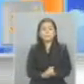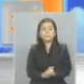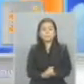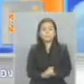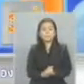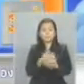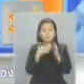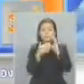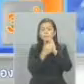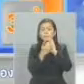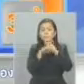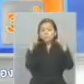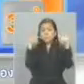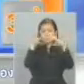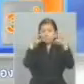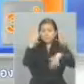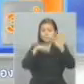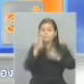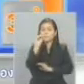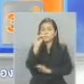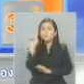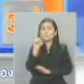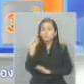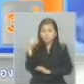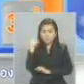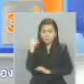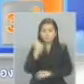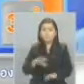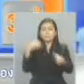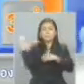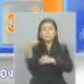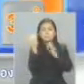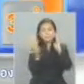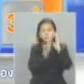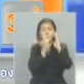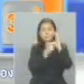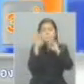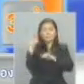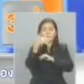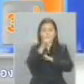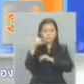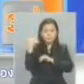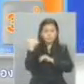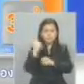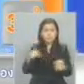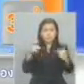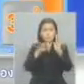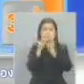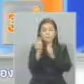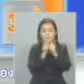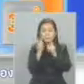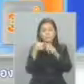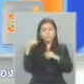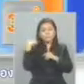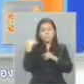ภาคตะวันออกเฉียงเหนือมีฝนฟ้าคะนองกระจาย140ของพื้นที่กับมีลมกระโชกแรงบางแห่งส่วนมากที่บริเวณจังหวัดเลยหนองคาย